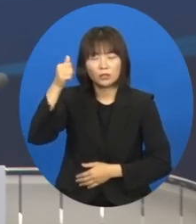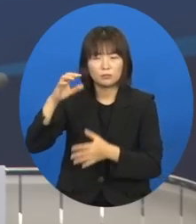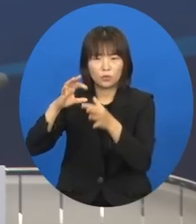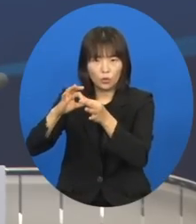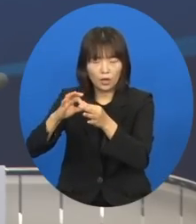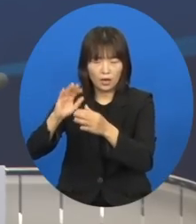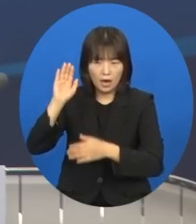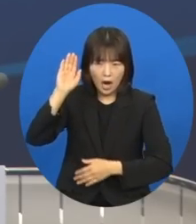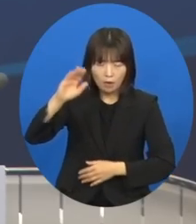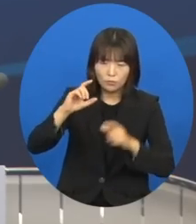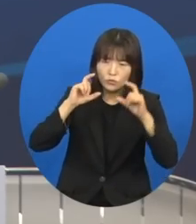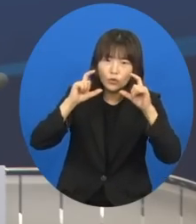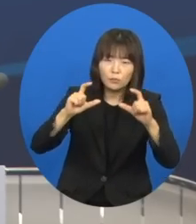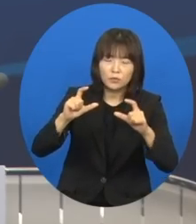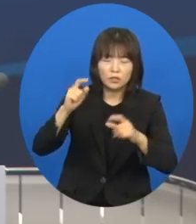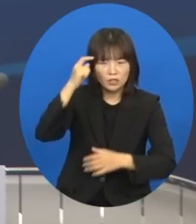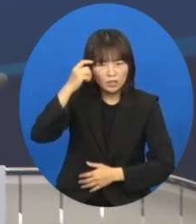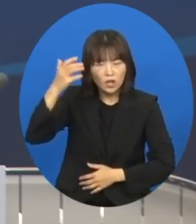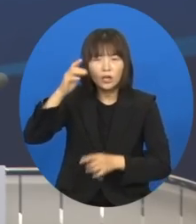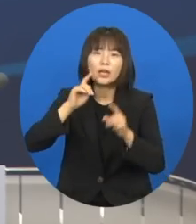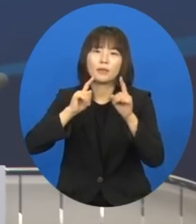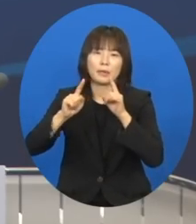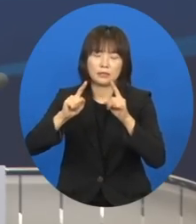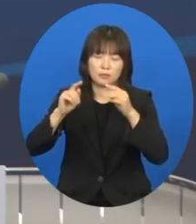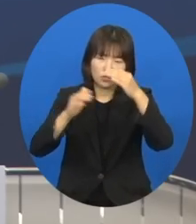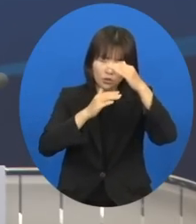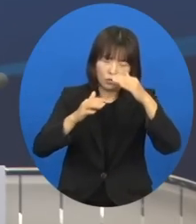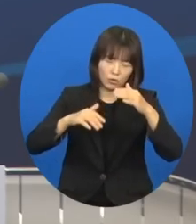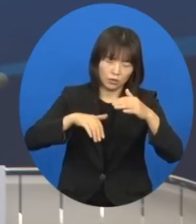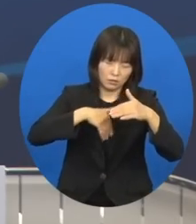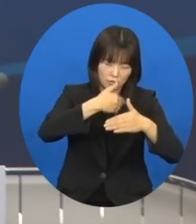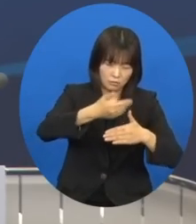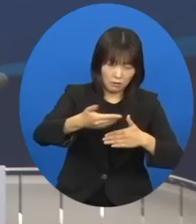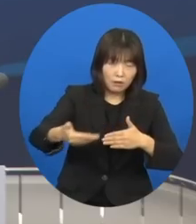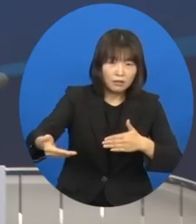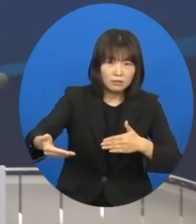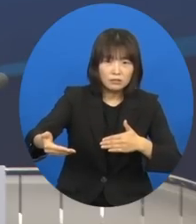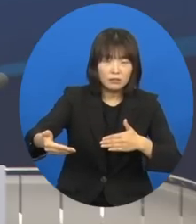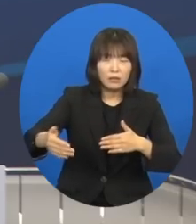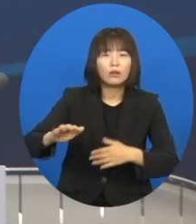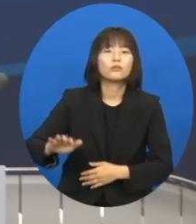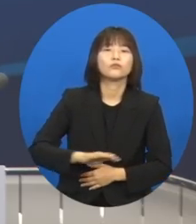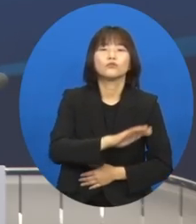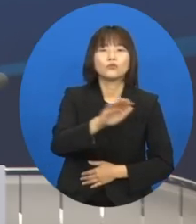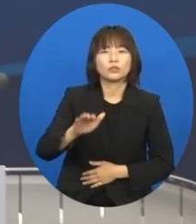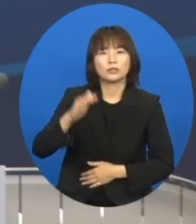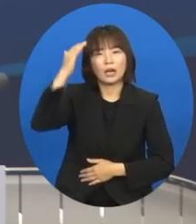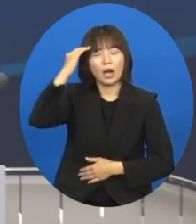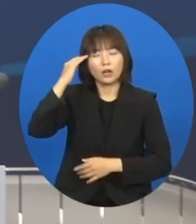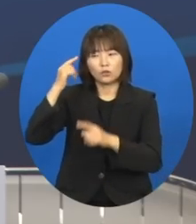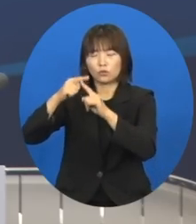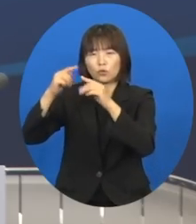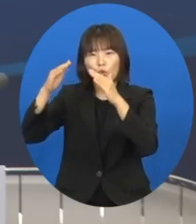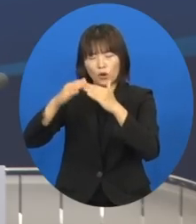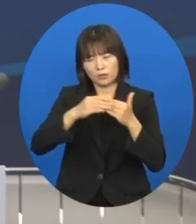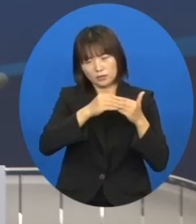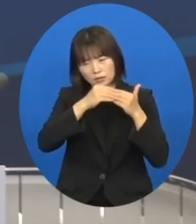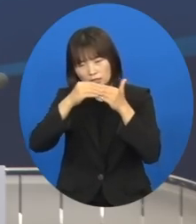앞으로 선포되는 그 영의 말씀이 성도들이 그대로 흘러나가서 우리는 한국교회, 선도하는